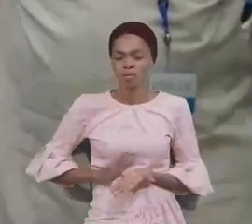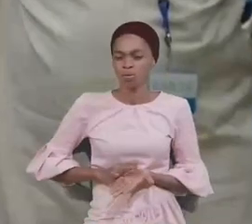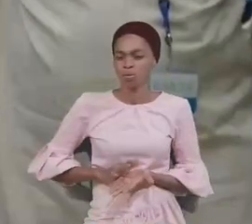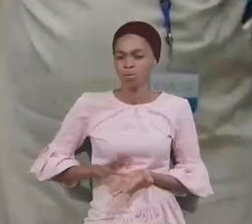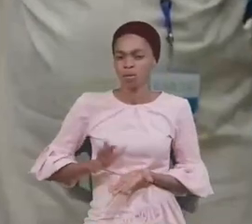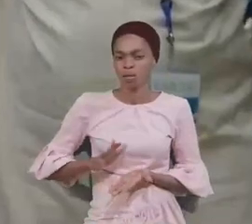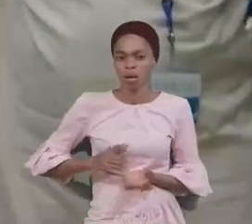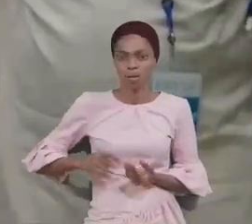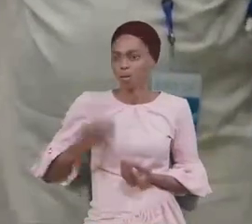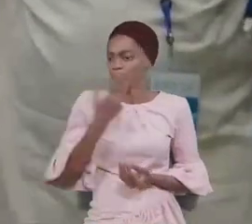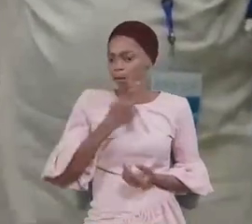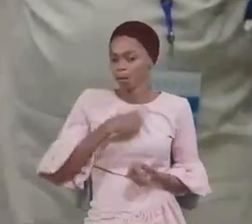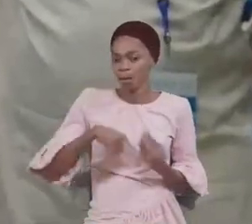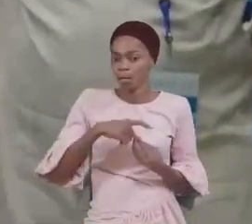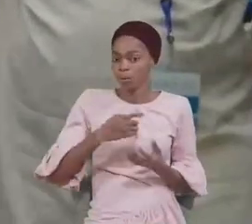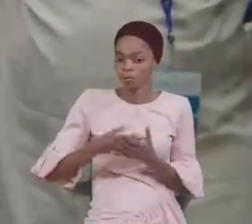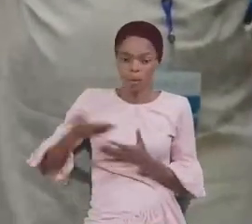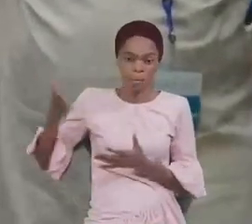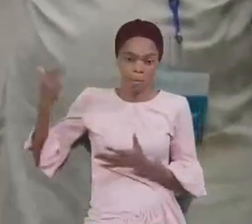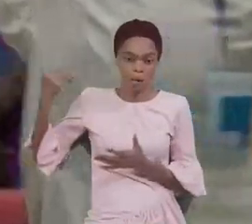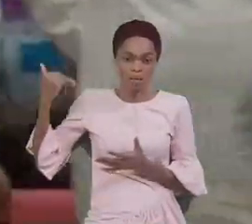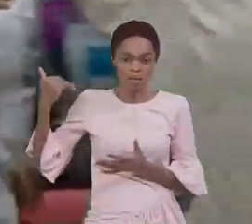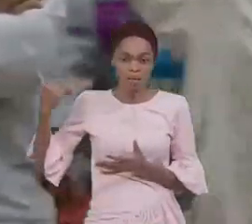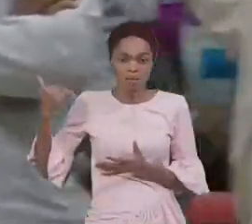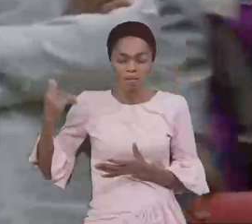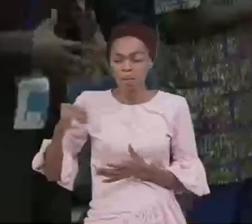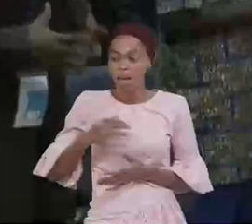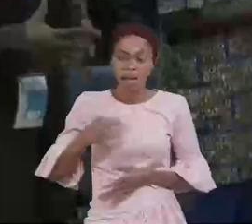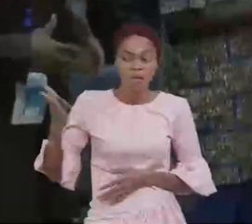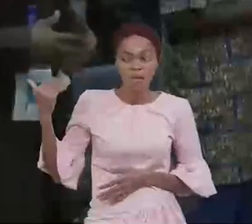à nous glorifier du passé.